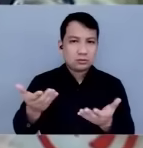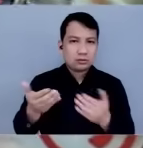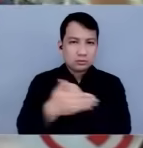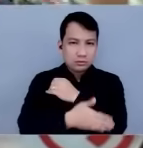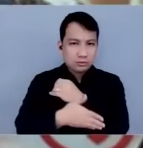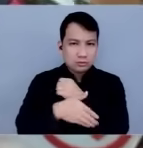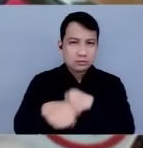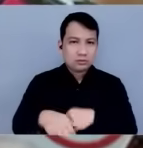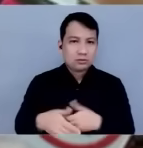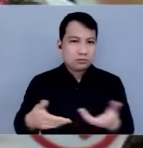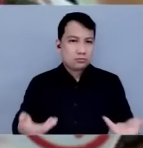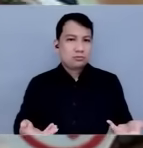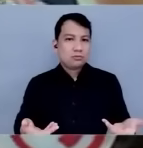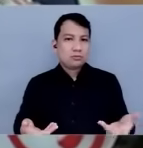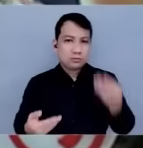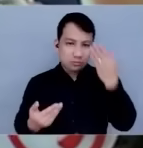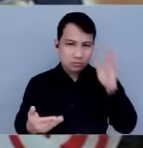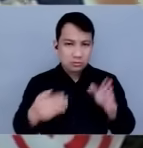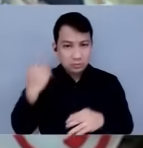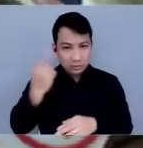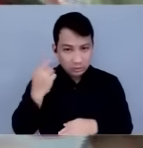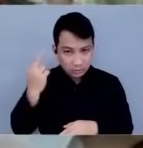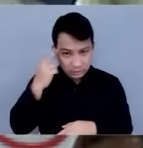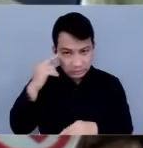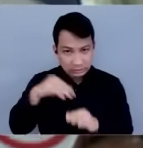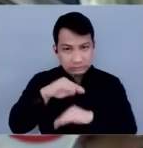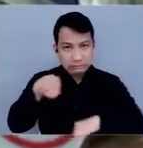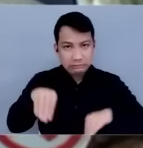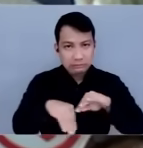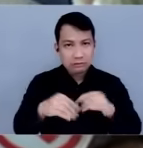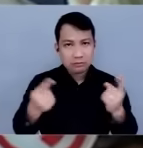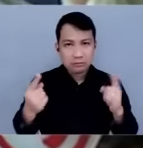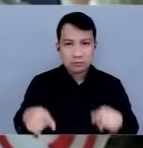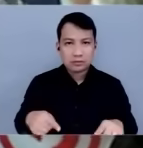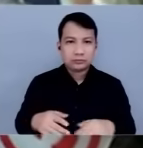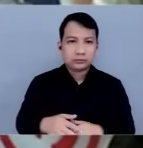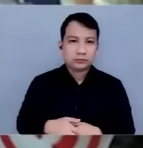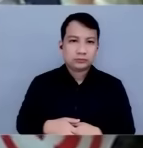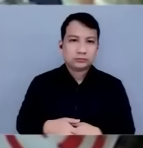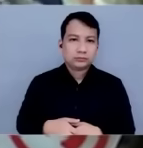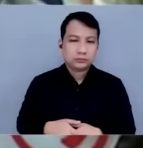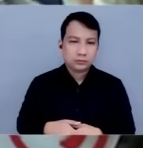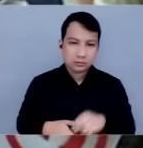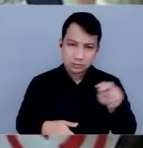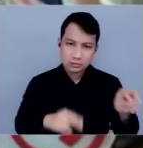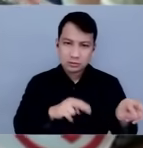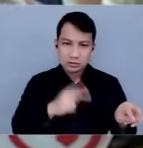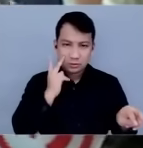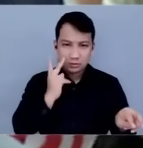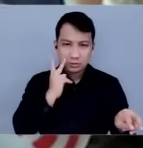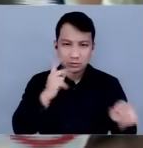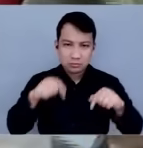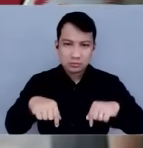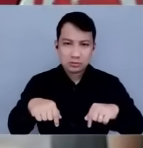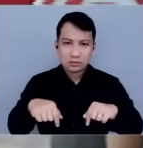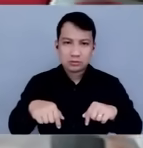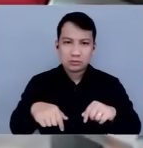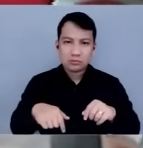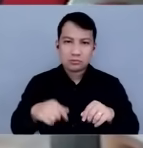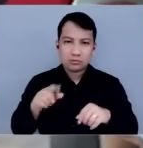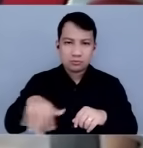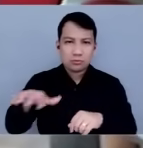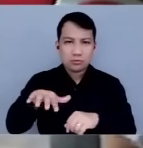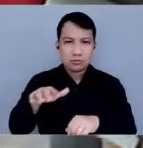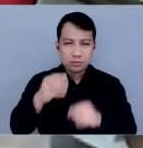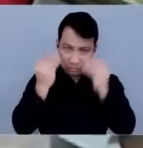ta kabalo sa motive behind sa ingon ana, pero kita diri sa Davao City, we are